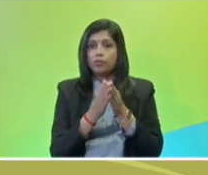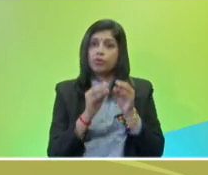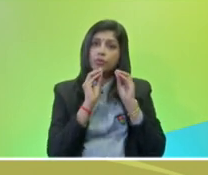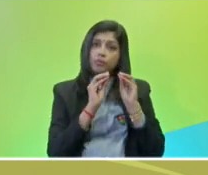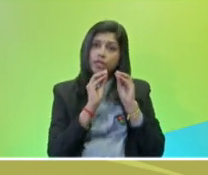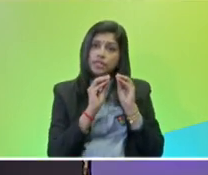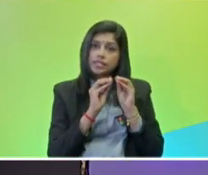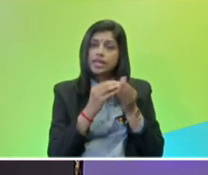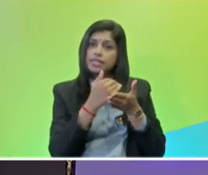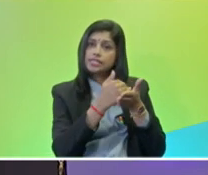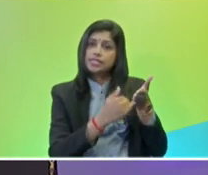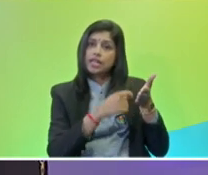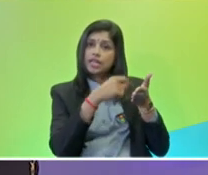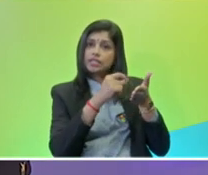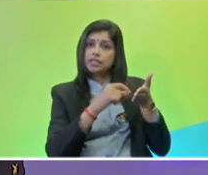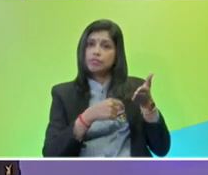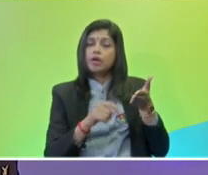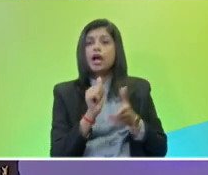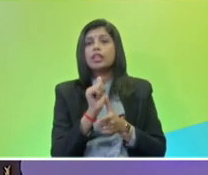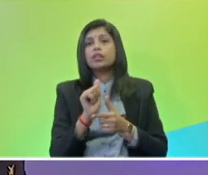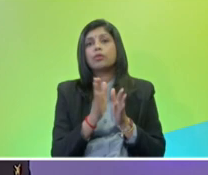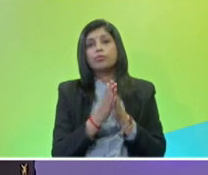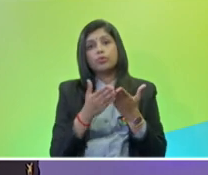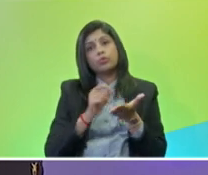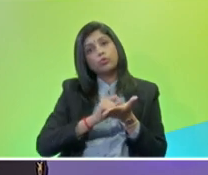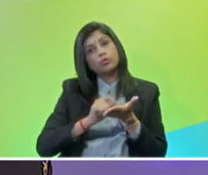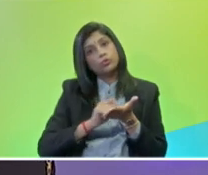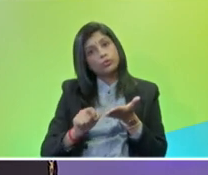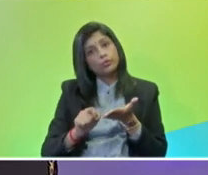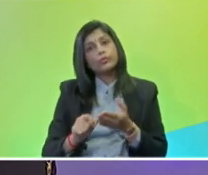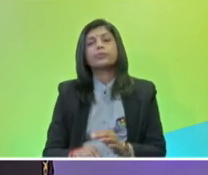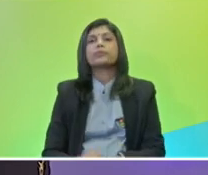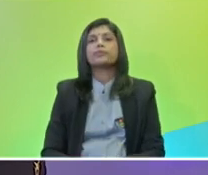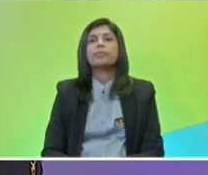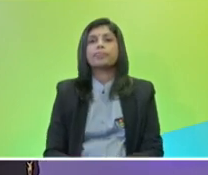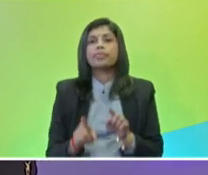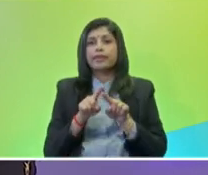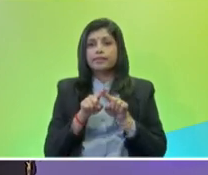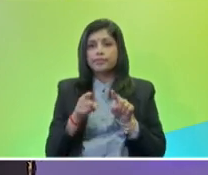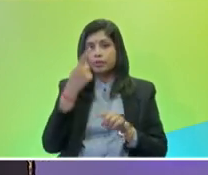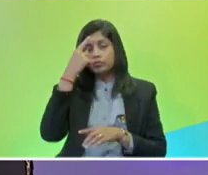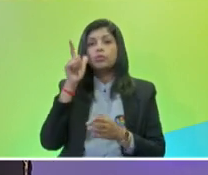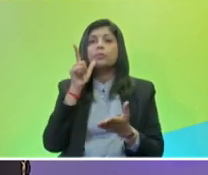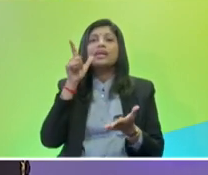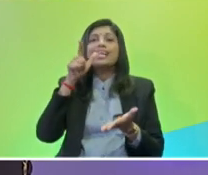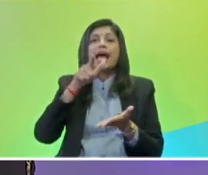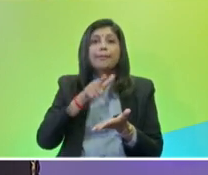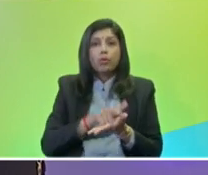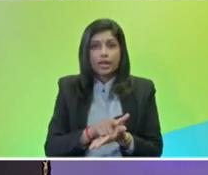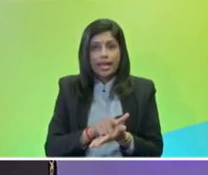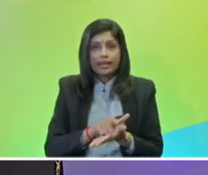catatan guru tapi untuk diletak dalam pelaporan guru-guru perlu menunggu sehingga habis satu kelompok